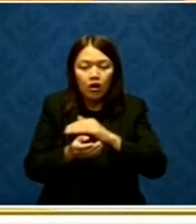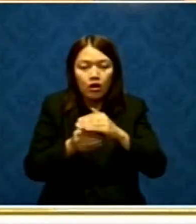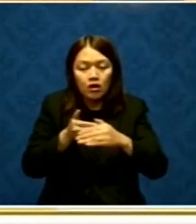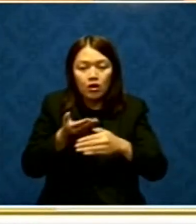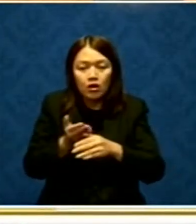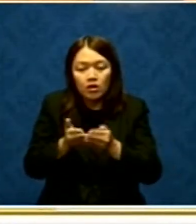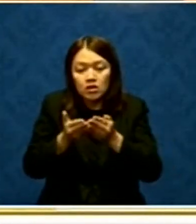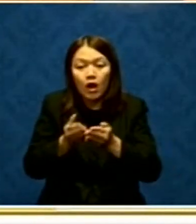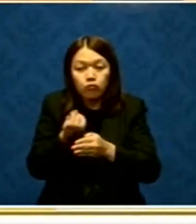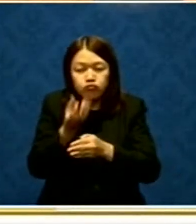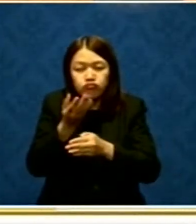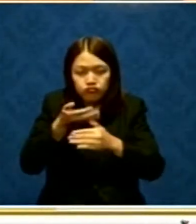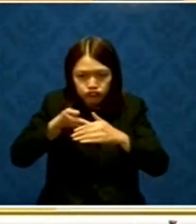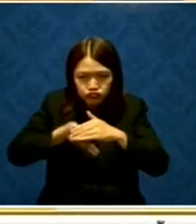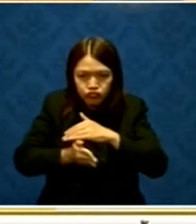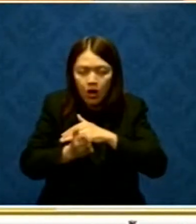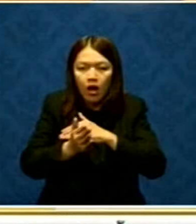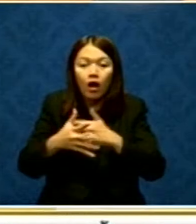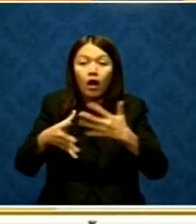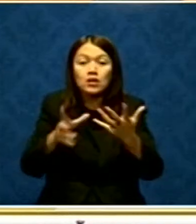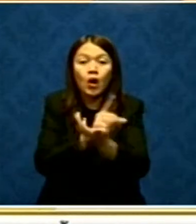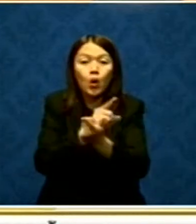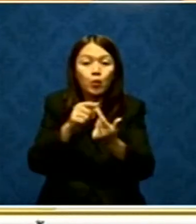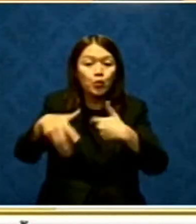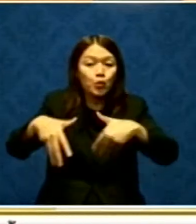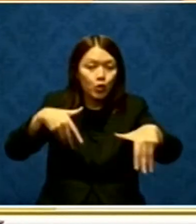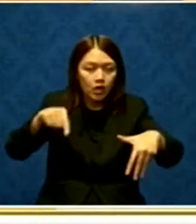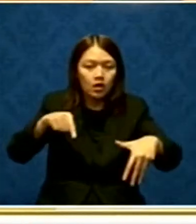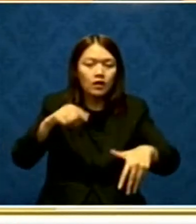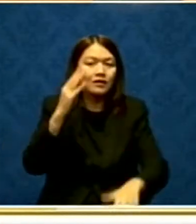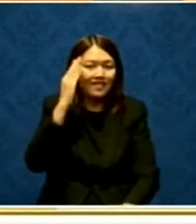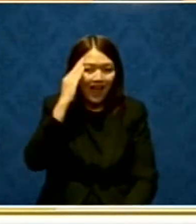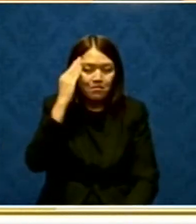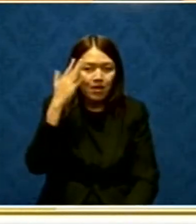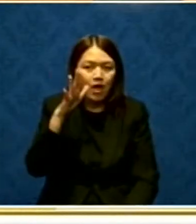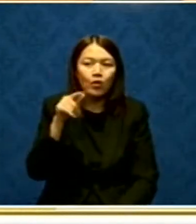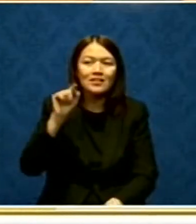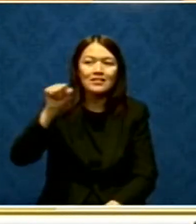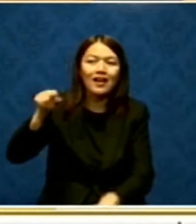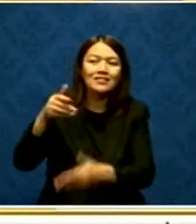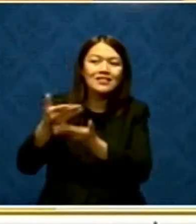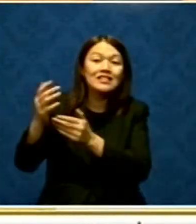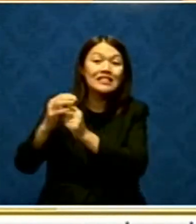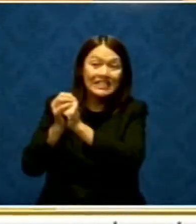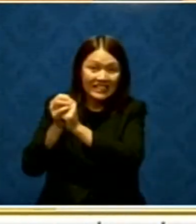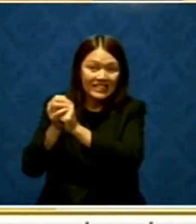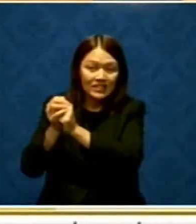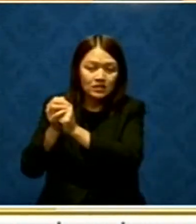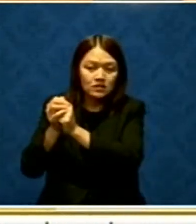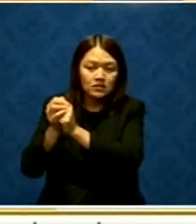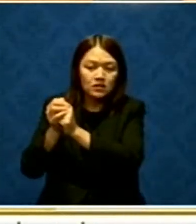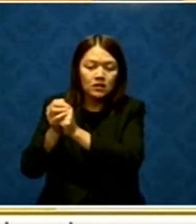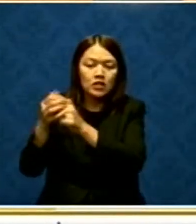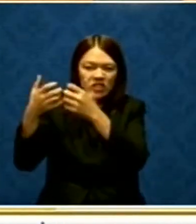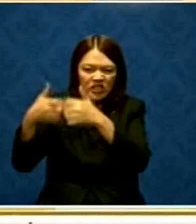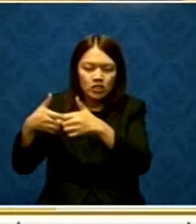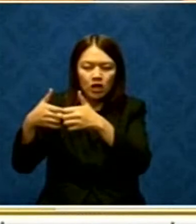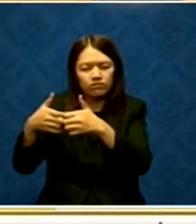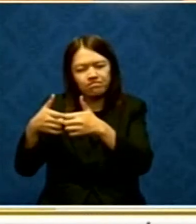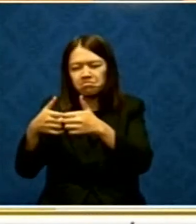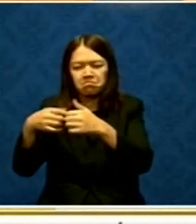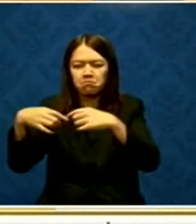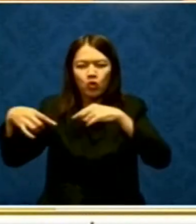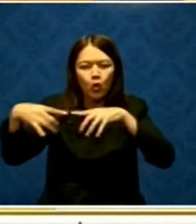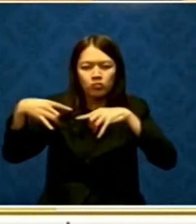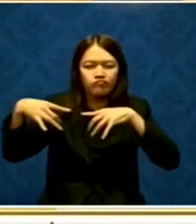ในสังคมเนี่ยเราได้ทราบว่าเรือดำน้ำสั่งซื้อจากจีนแล้วได้เครื่องยนต์ไม่ตามสเป